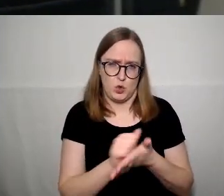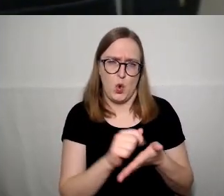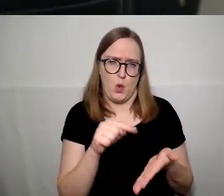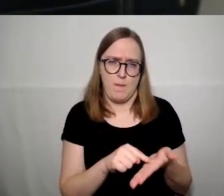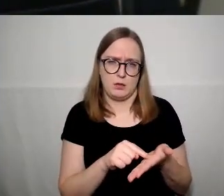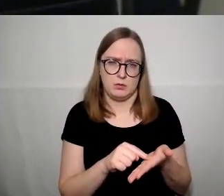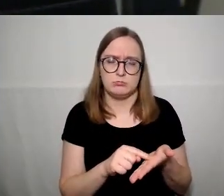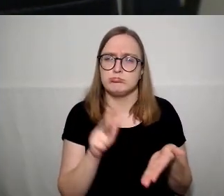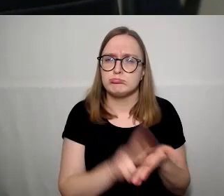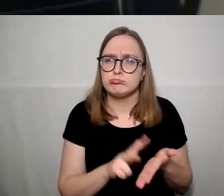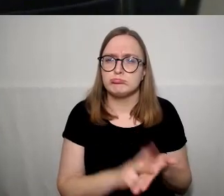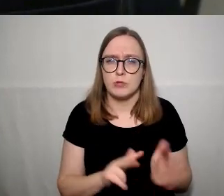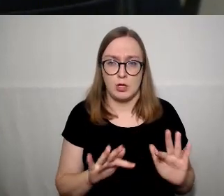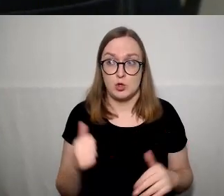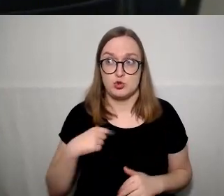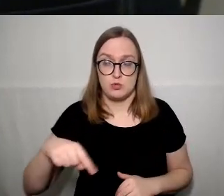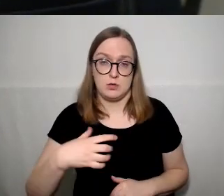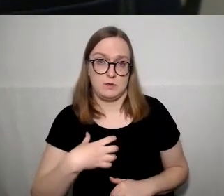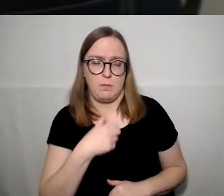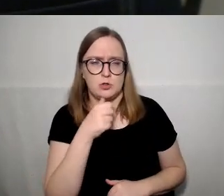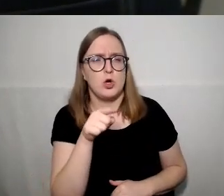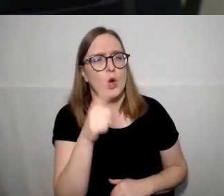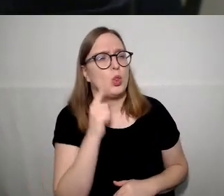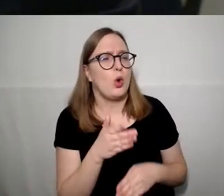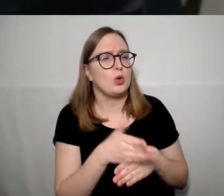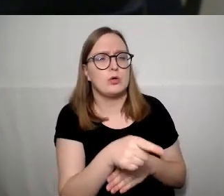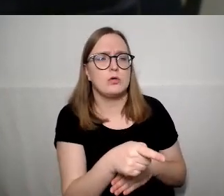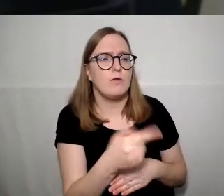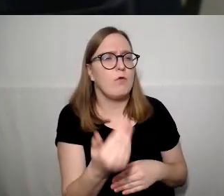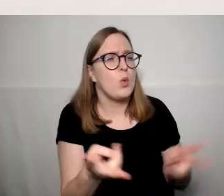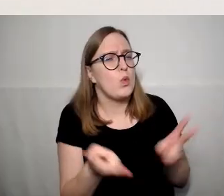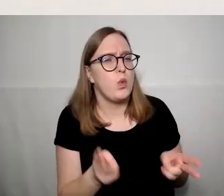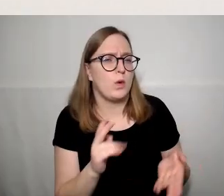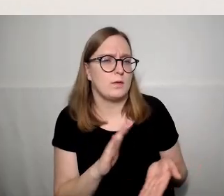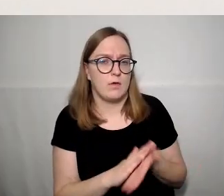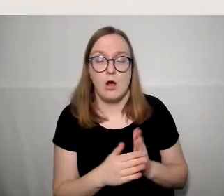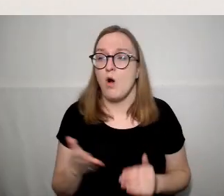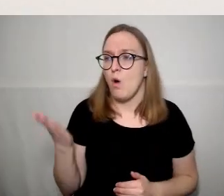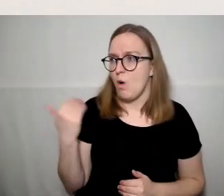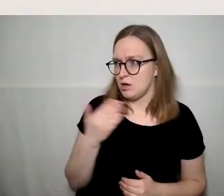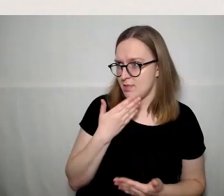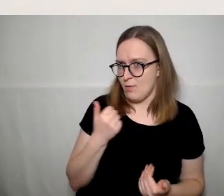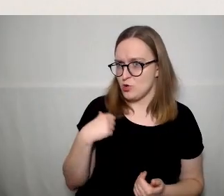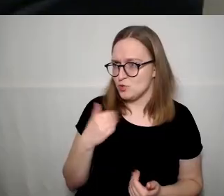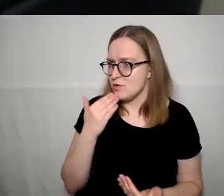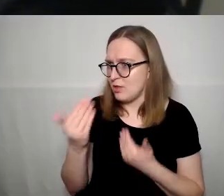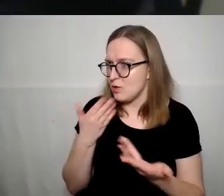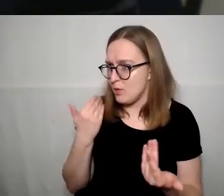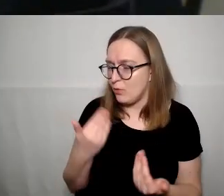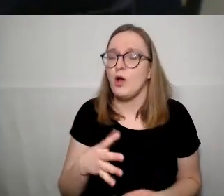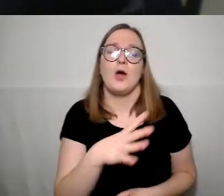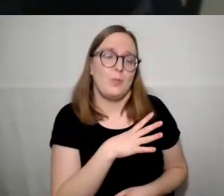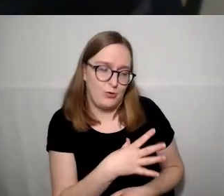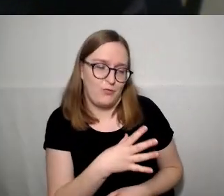klausimai. Juk žmonėm yra svarbu, o kokia čia tvarka turėtų būti? O jūs iki šiol net to nedarėt, neatsiklausėte? Darėme, atsiklausėme,